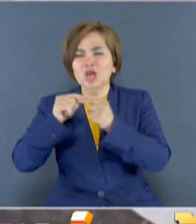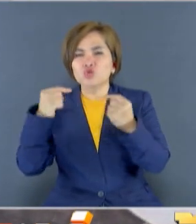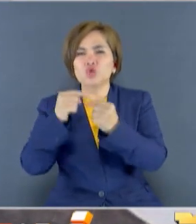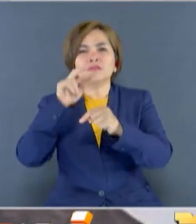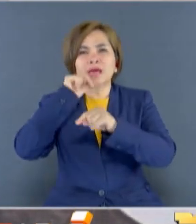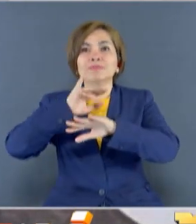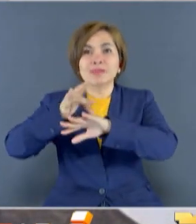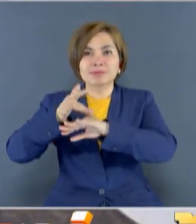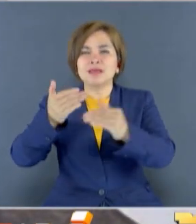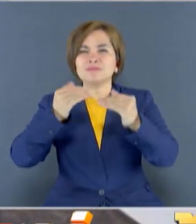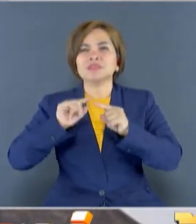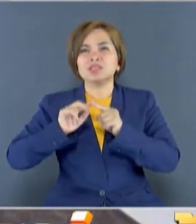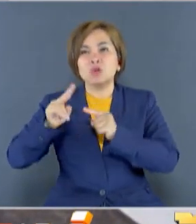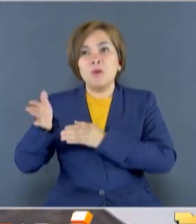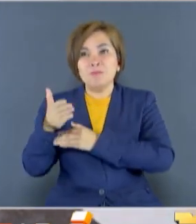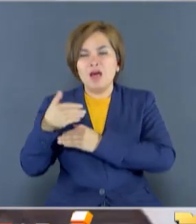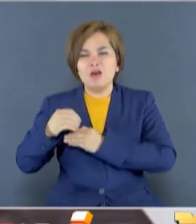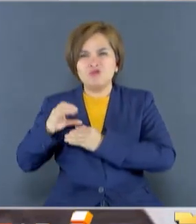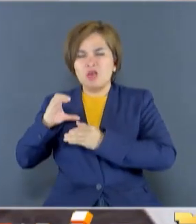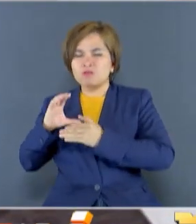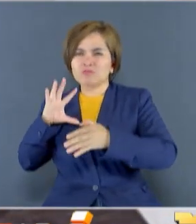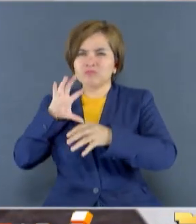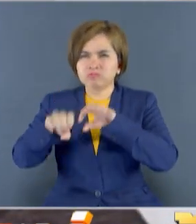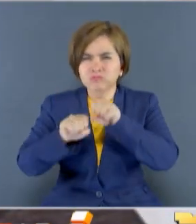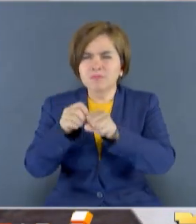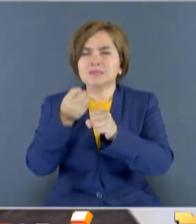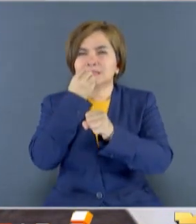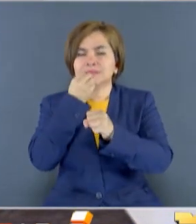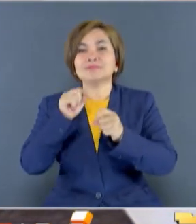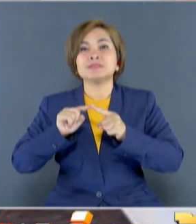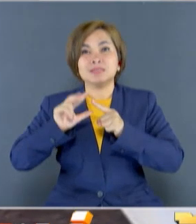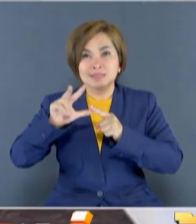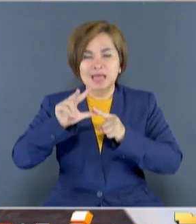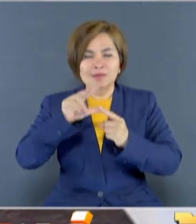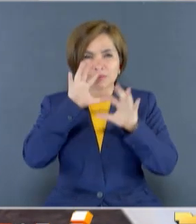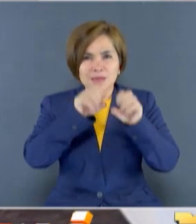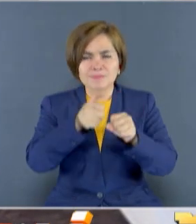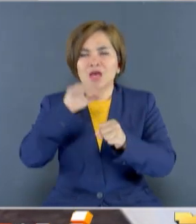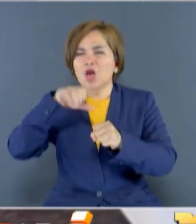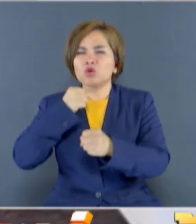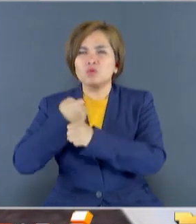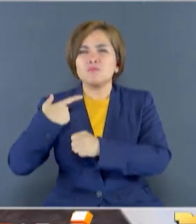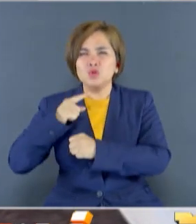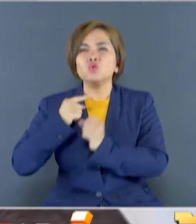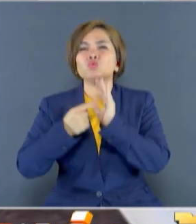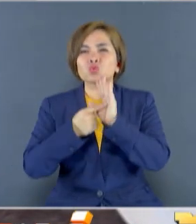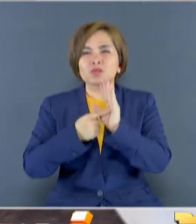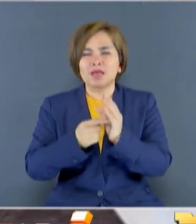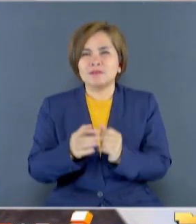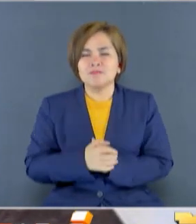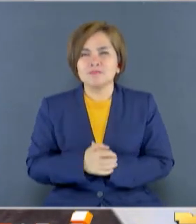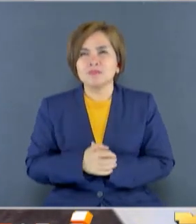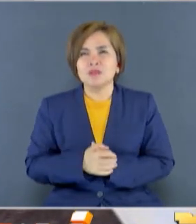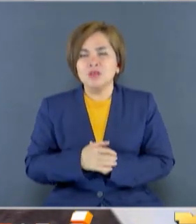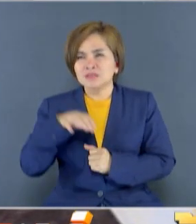รมชาติ2ปล่อยปลาผู้ล่าอย่างปลากระพงขาว3นำปลาหมอคางดำที่กำจัดเนี่ยไปใช้ประโยชน์เช่นเน้นการจัดหาแหล่งกระจ